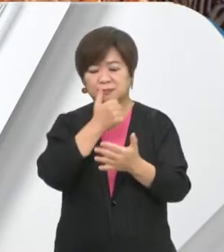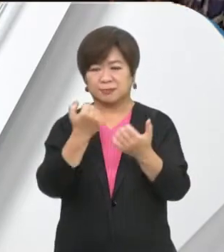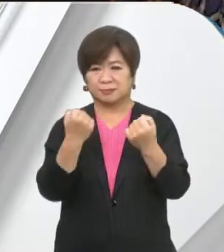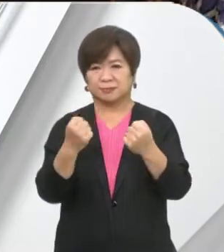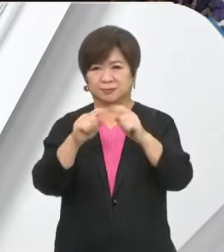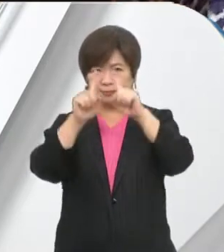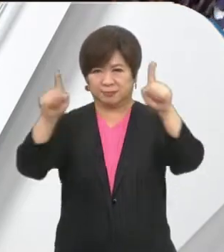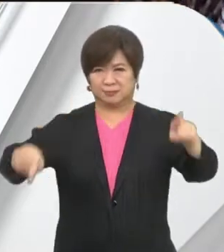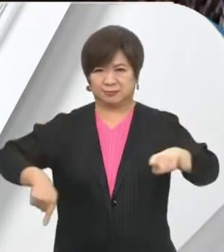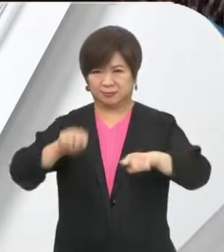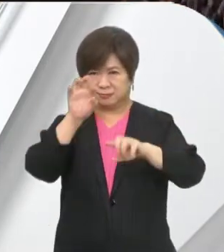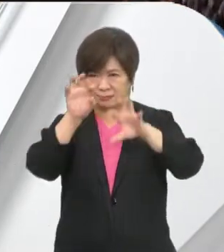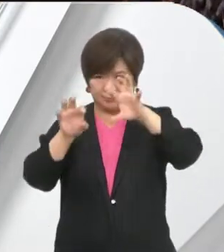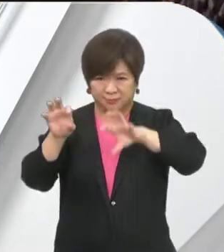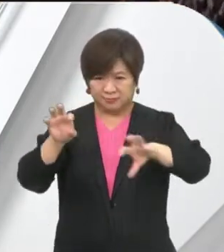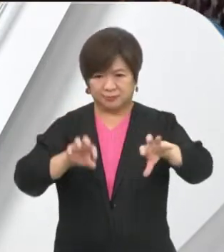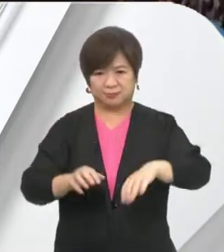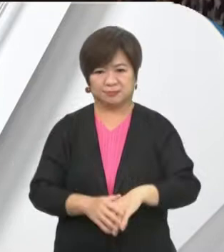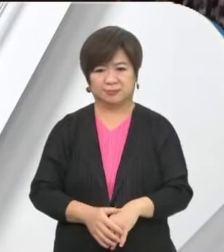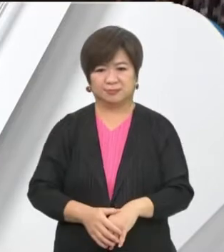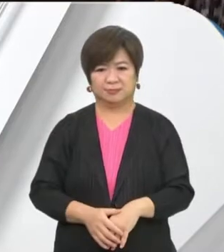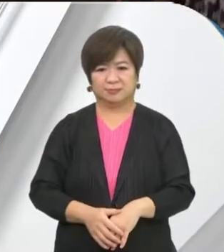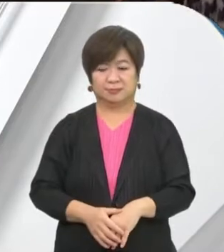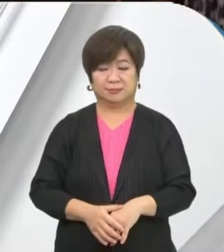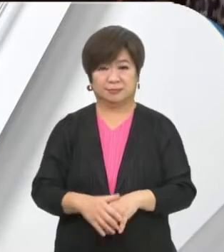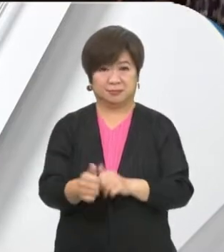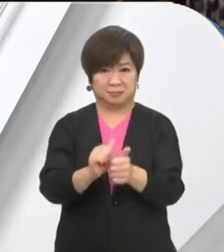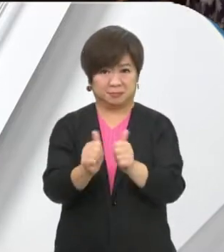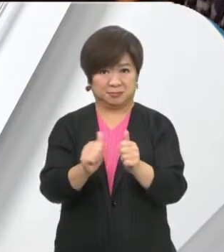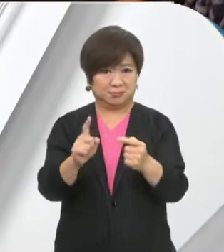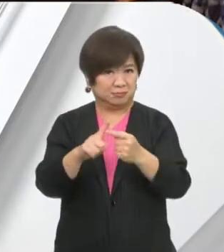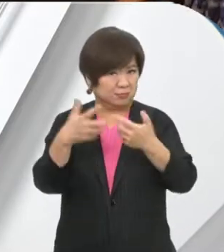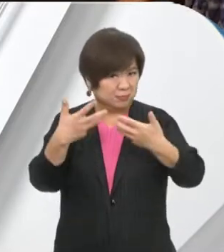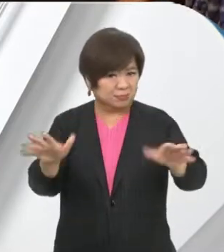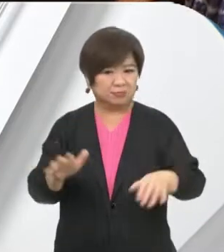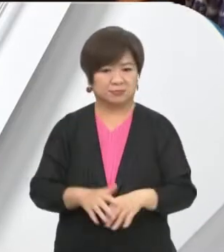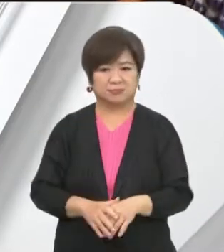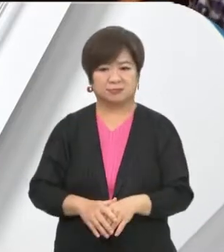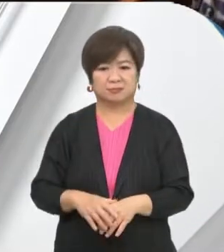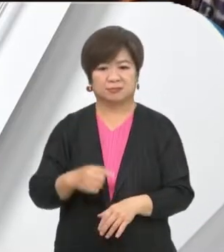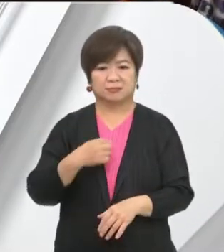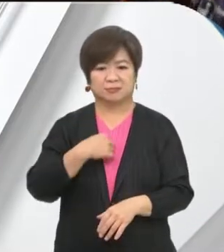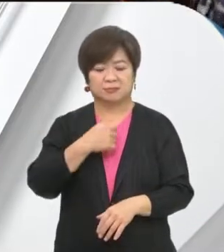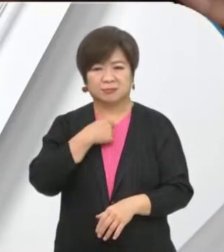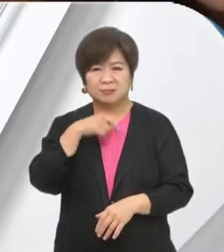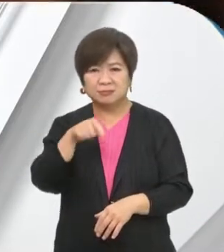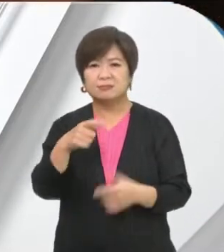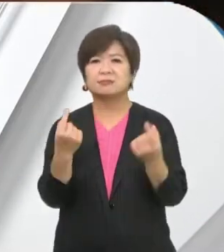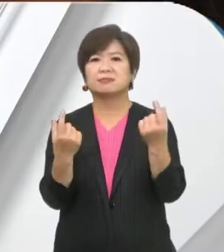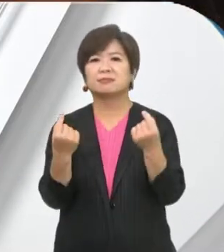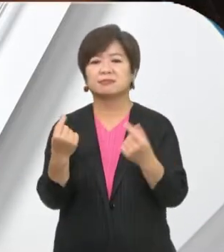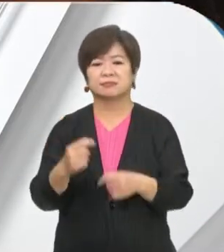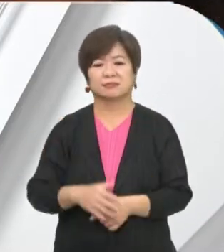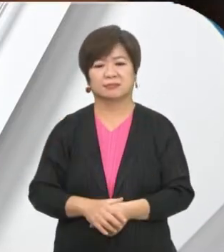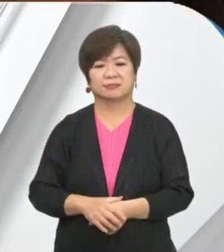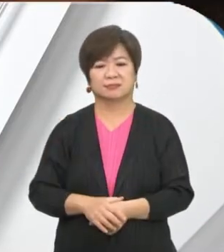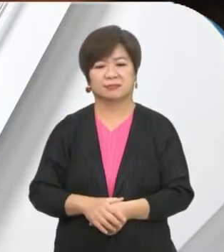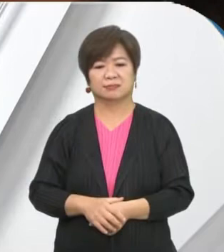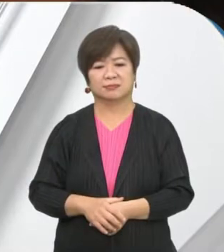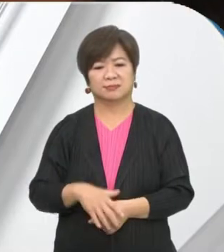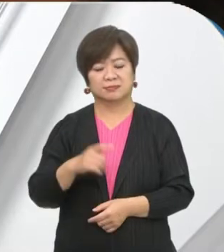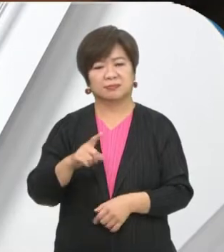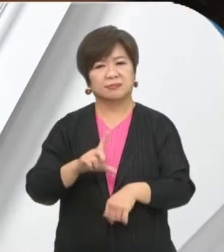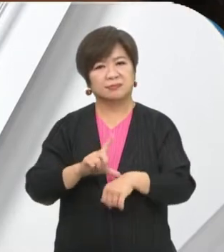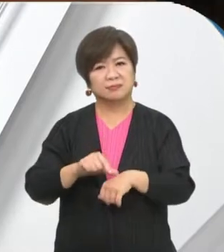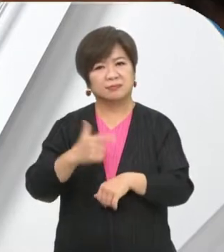材。 你镜头影像，想怎么做咧？这种建筑吗？ 俩东风间是简